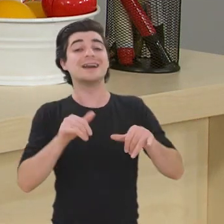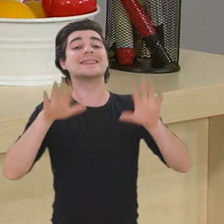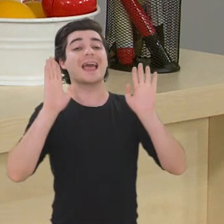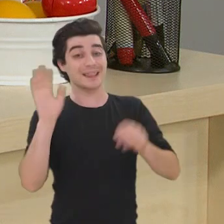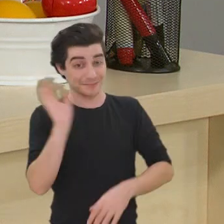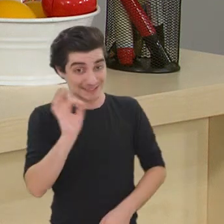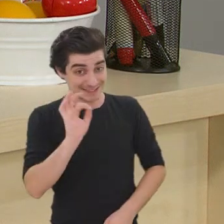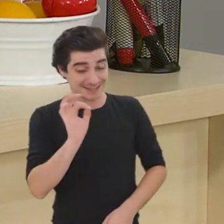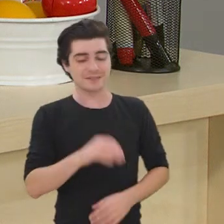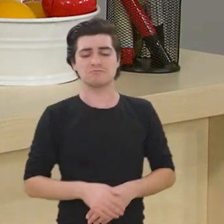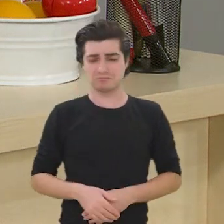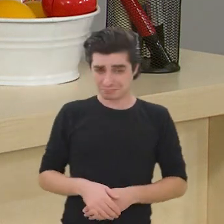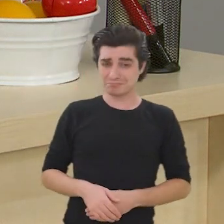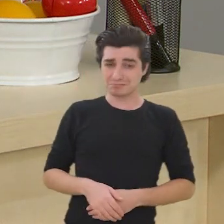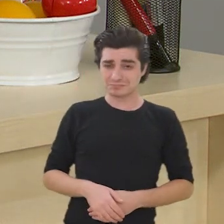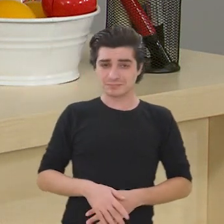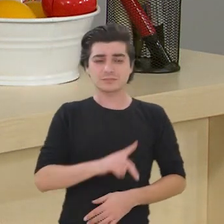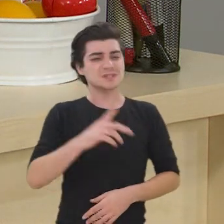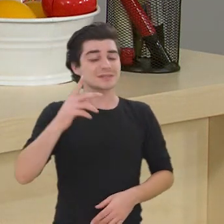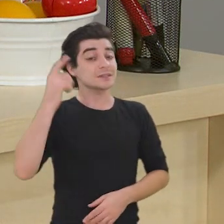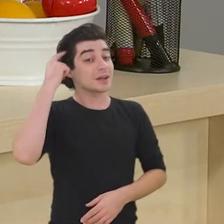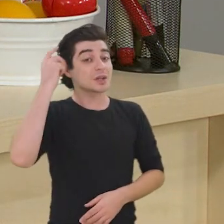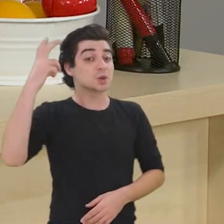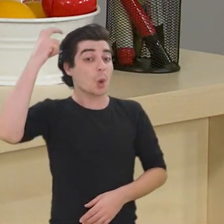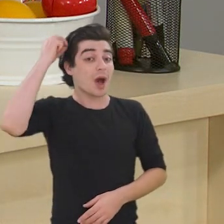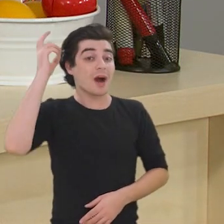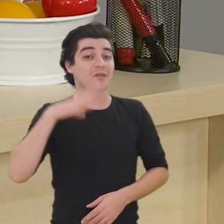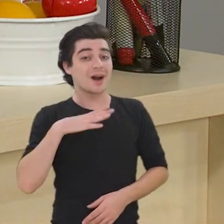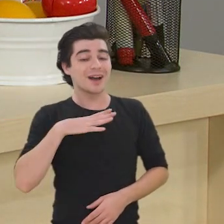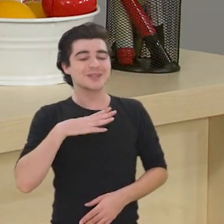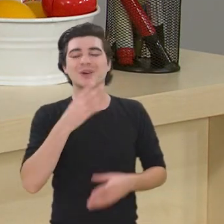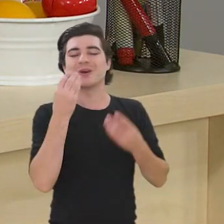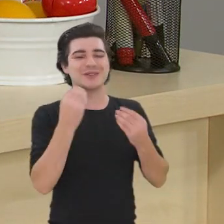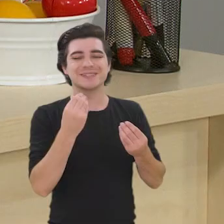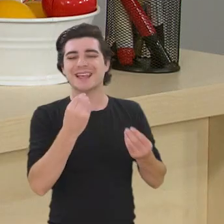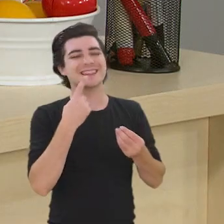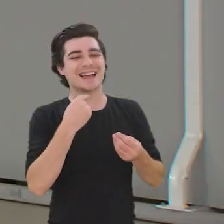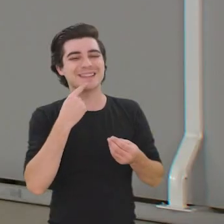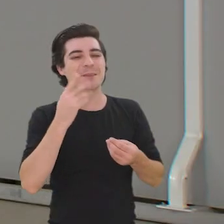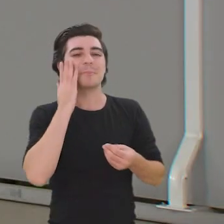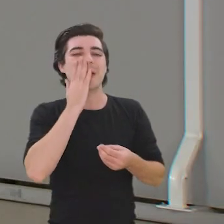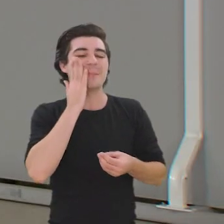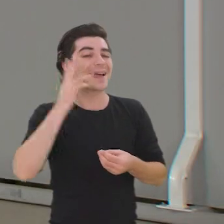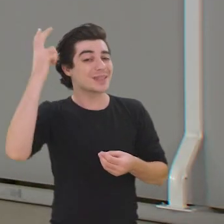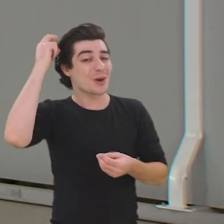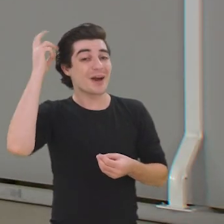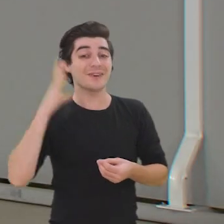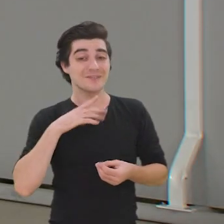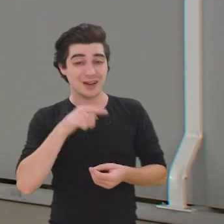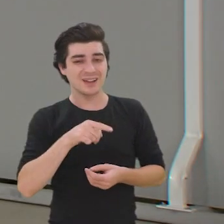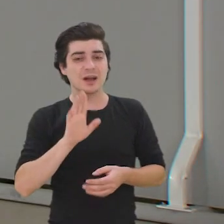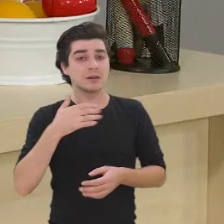aynı değil değil mi? Hı-hı. Peki, saçında bir toka görüyorum. Çok güzel pembe bir tokası var Nur